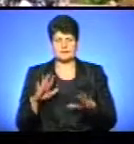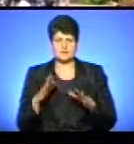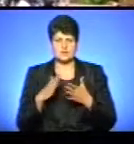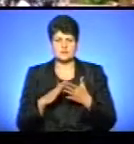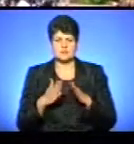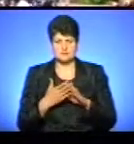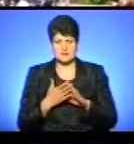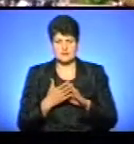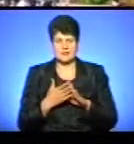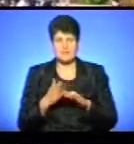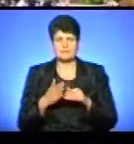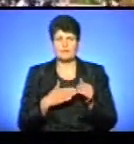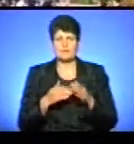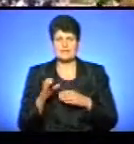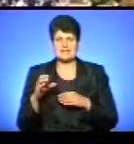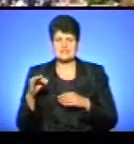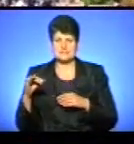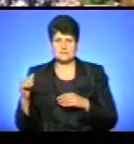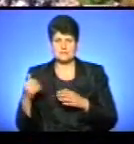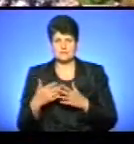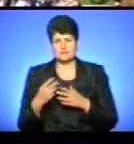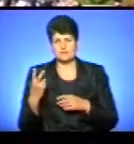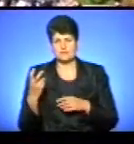ситуацій класифікованих, більше